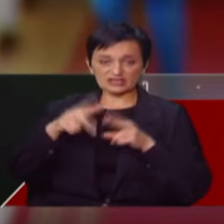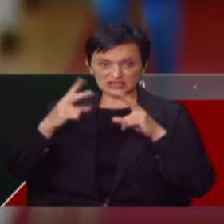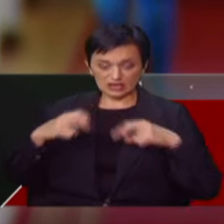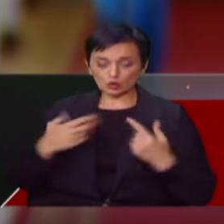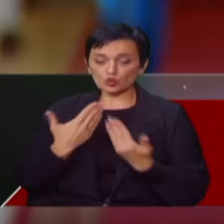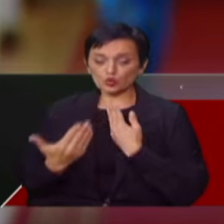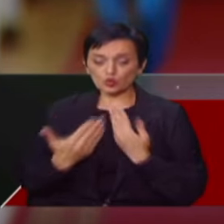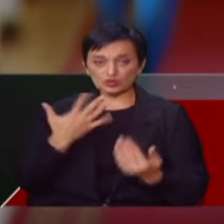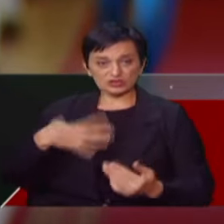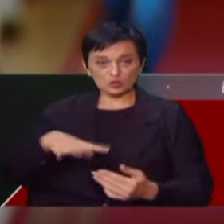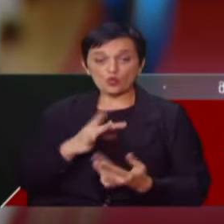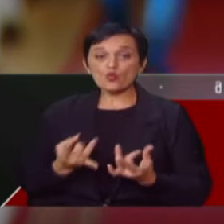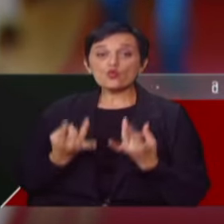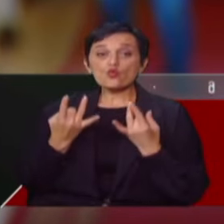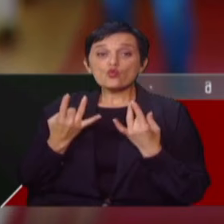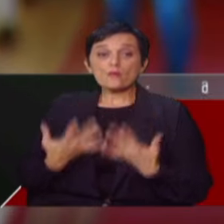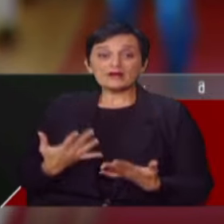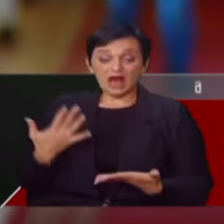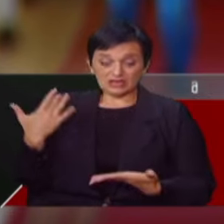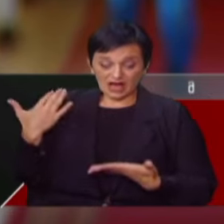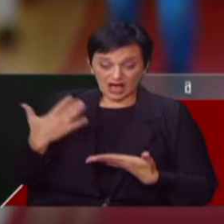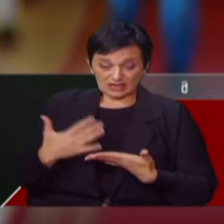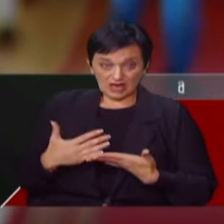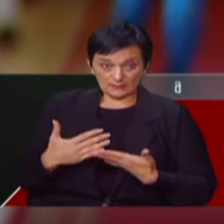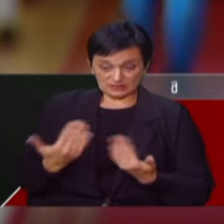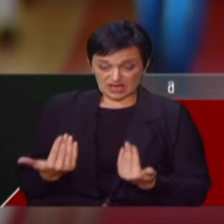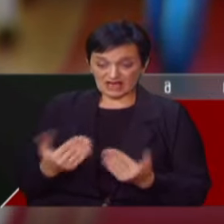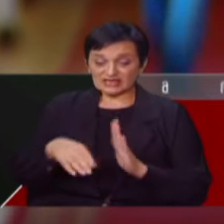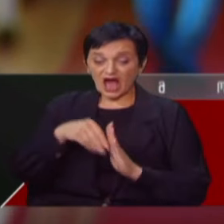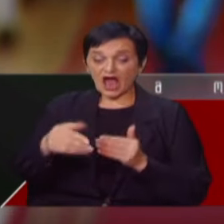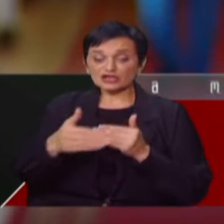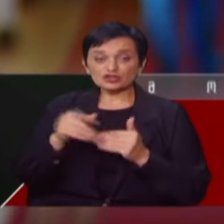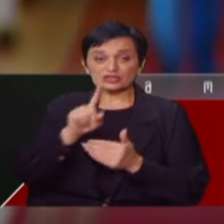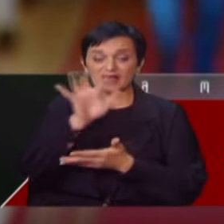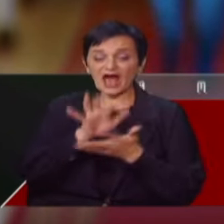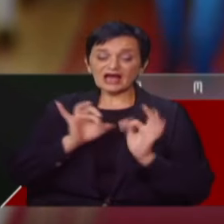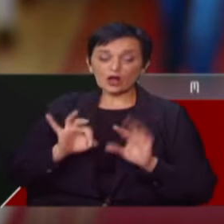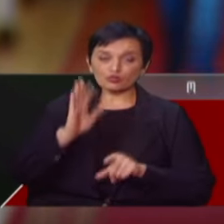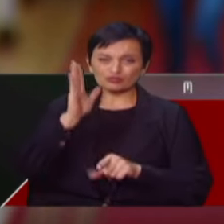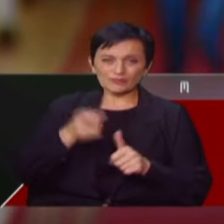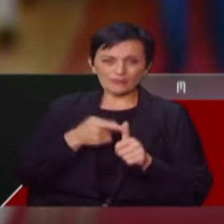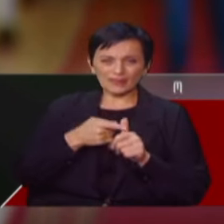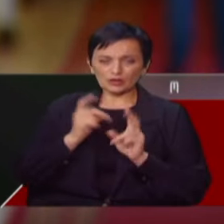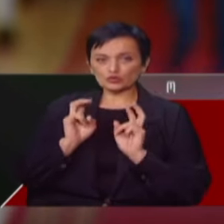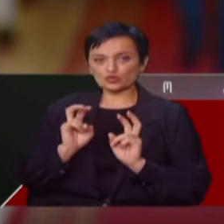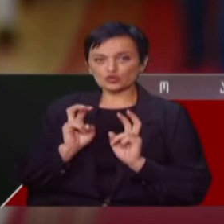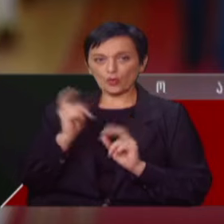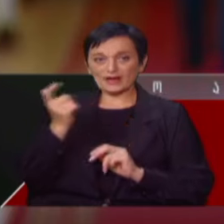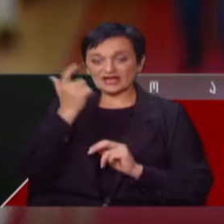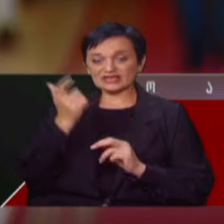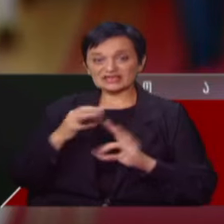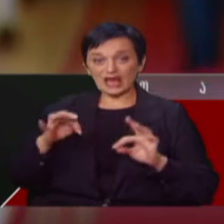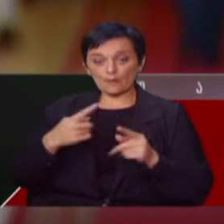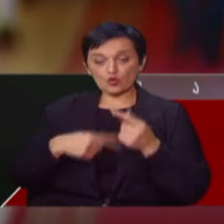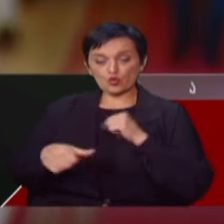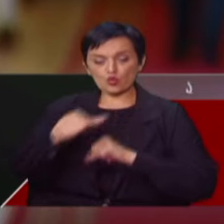ურთიერთობას საქართველოსთან. უბრალოდ აქამდე ეხლა და ალბათ არჩევნებამდე რა განცხადებების გაკეთება ეგრეთ წოდებულ დემოკრატიის